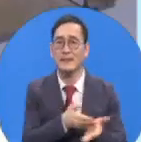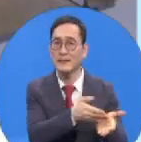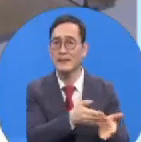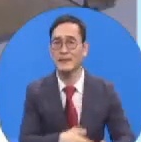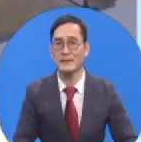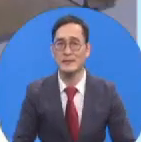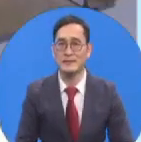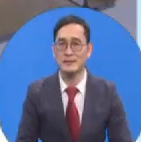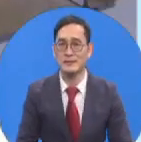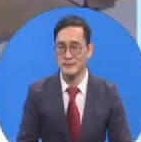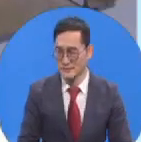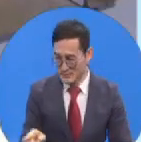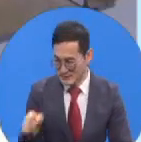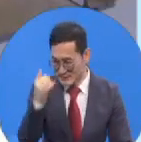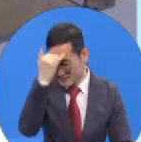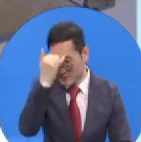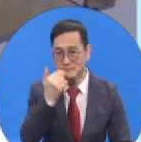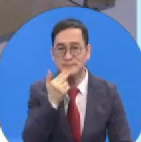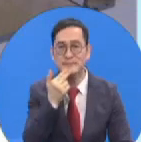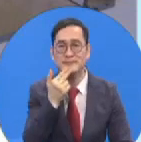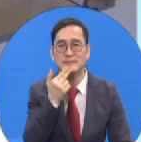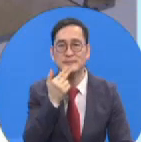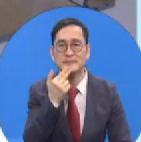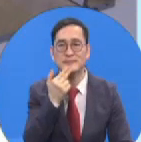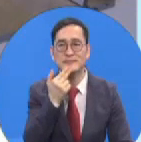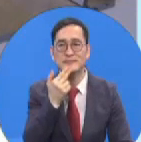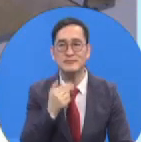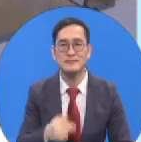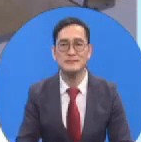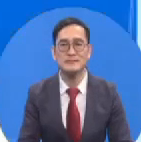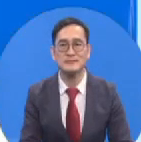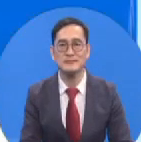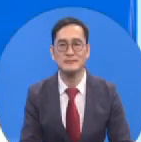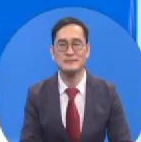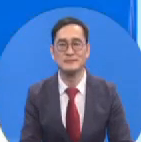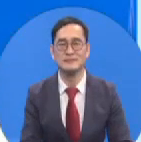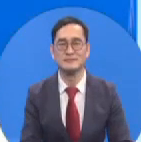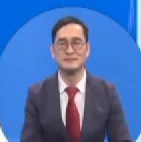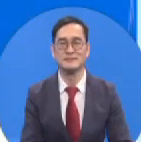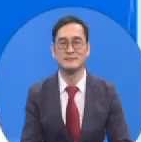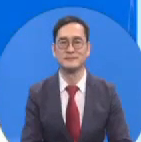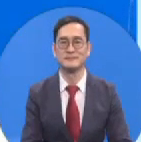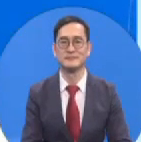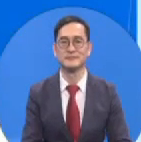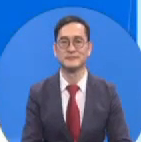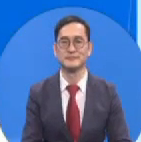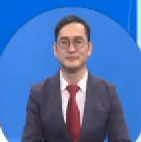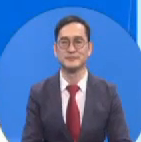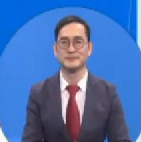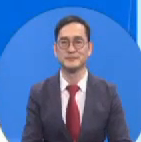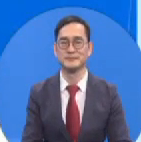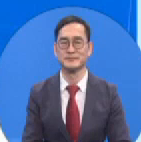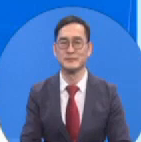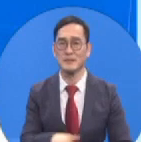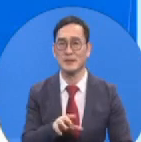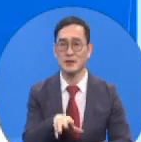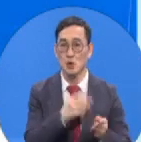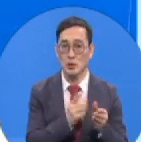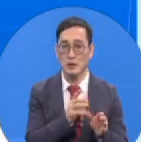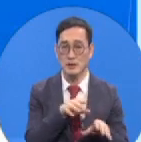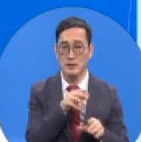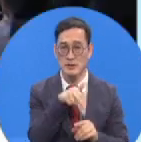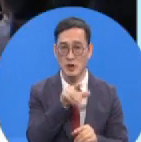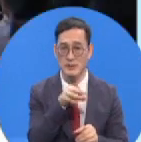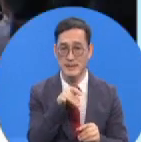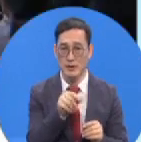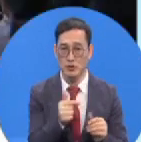방식이 청와대 방향 전환을 제안합니다라고 이렇게 이야기를 했어요. 그런데 이제 사실 정세균 전 총리 같은 경우는 중대본을